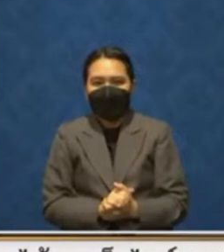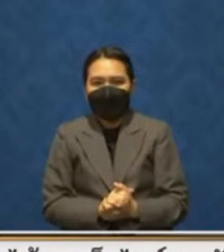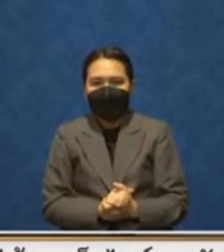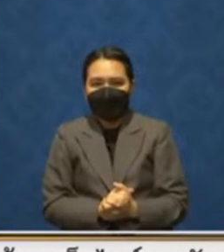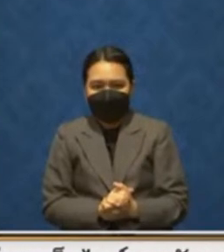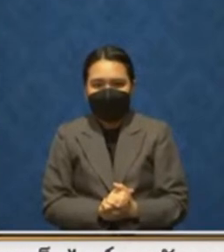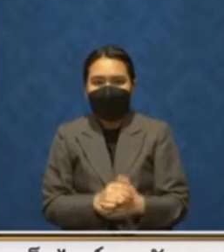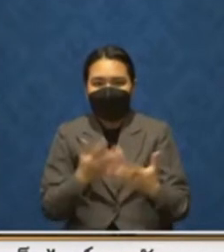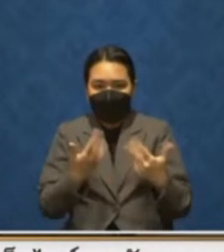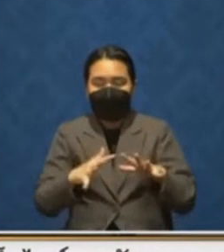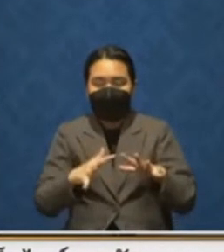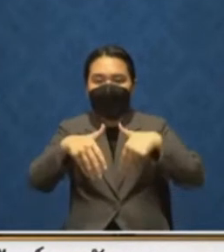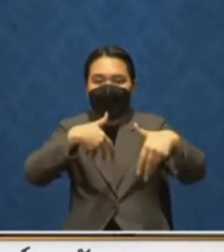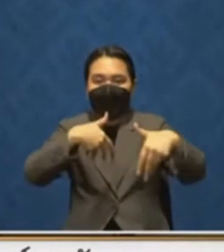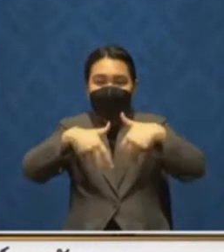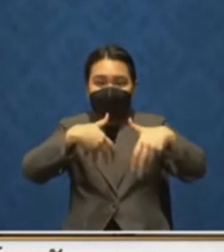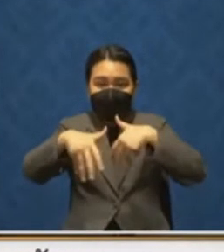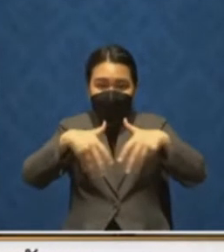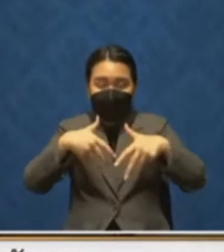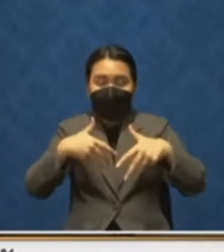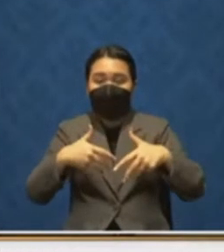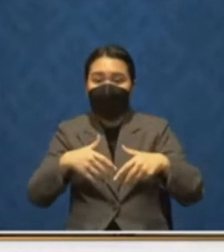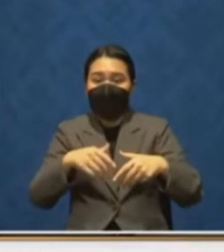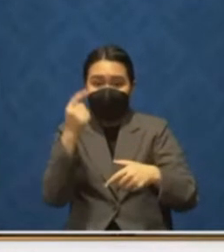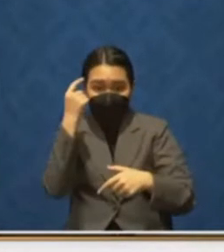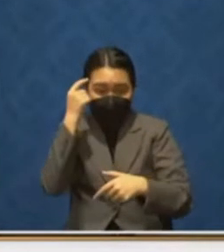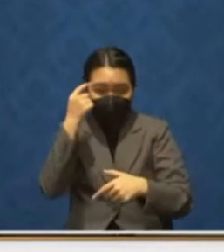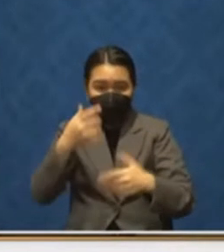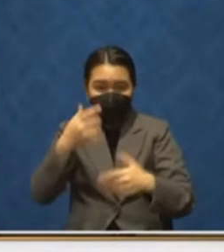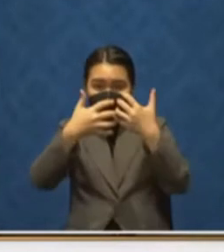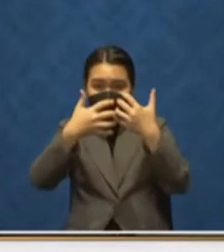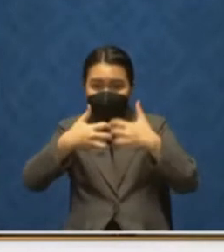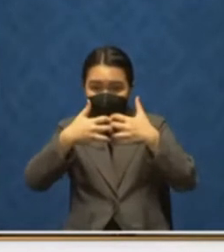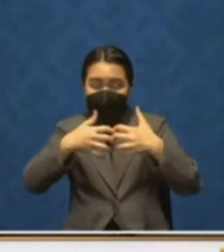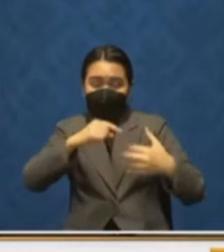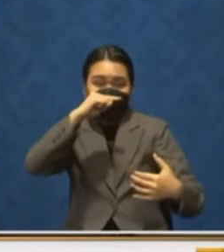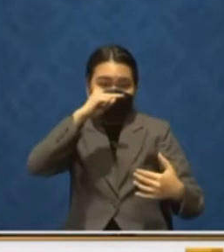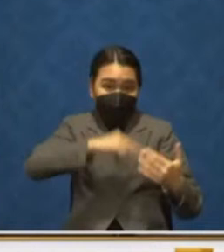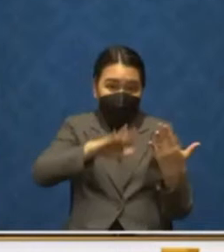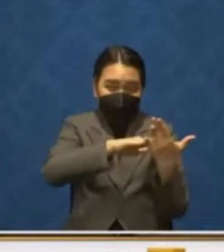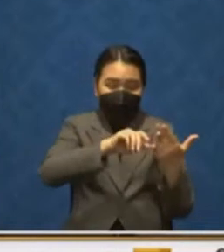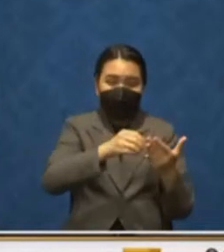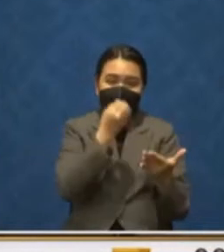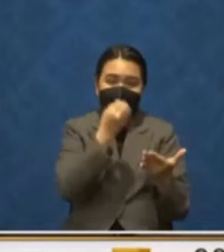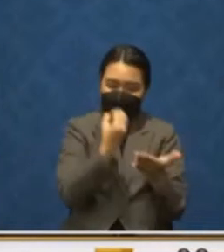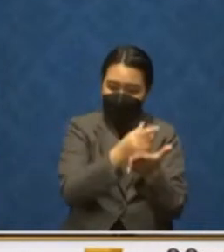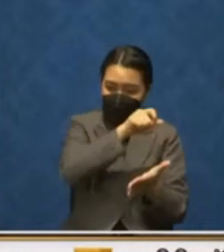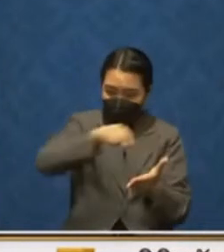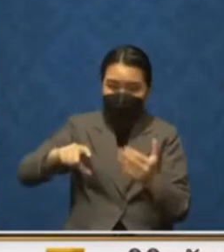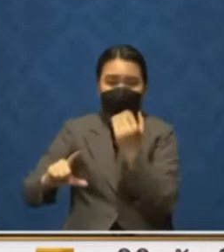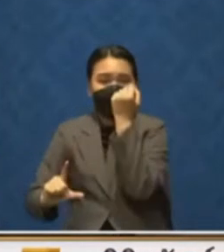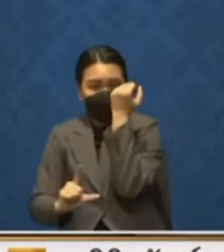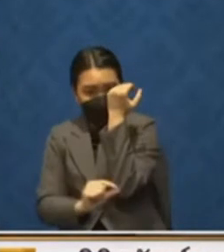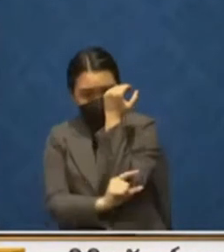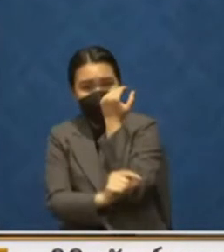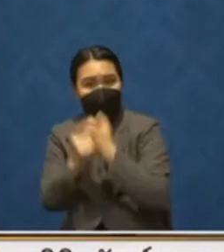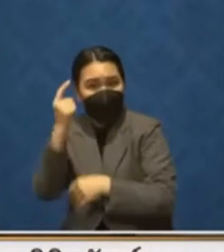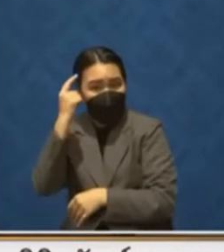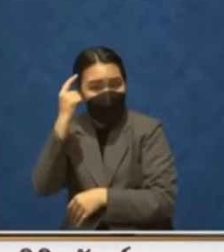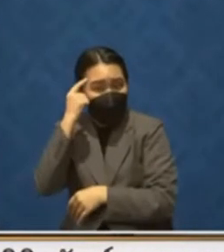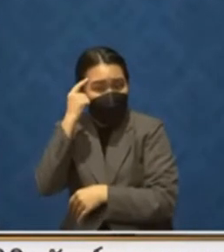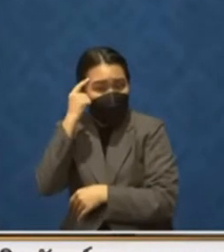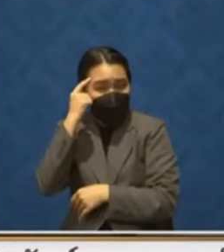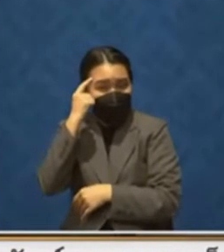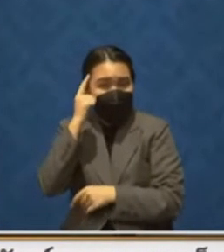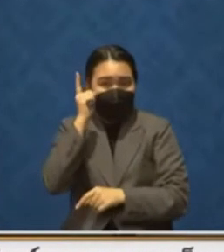ค่ากลั่นที่ประเทศไทยแทนกว่าสิงคโปร์เออ 8ป่ะตั้งที่มันการอยู่แถว